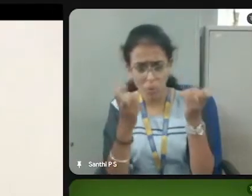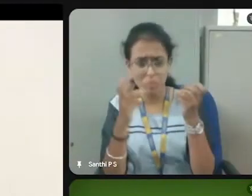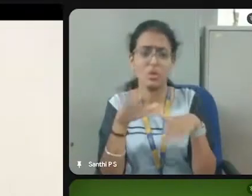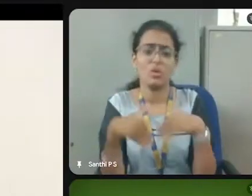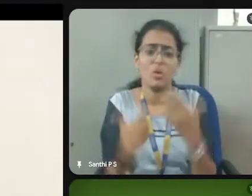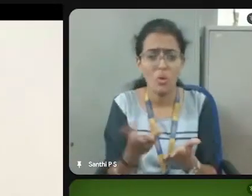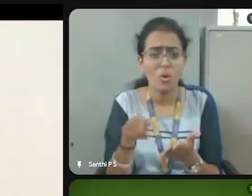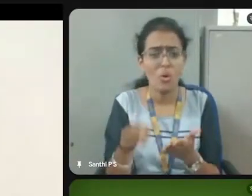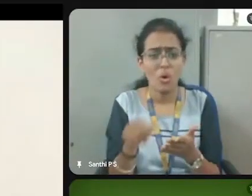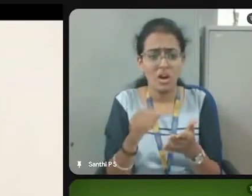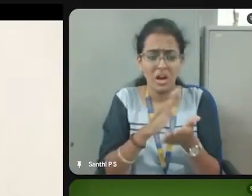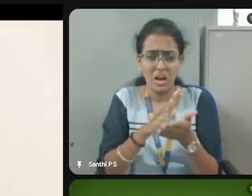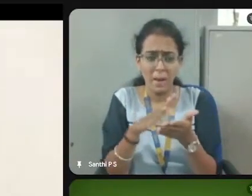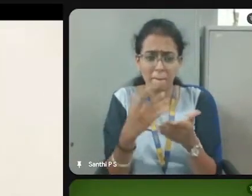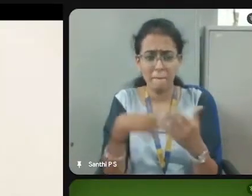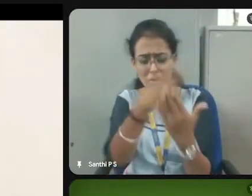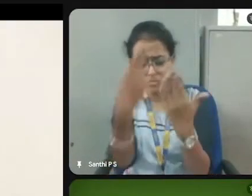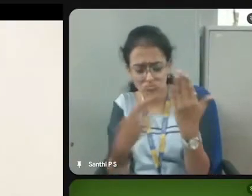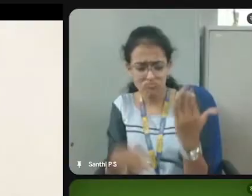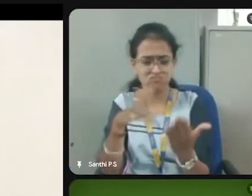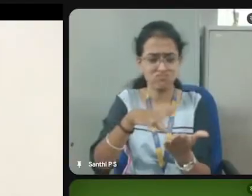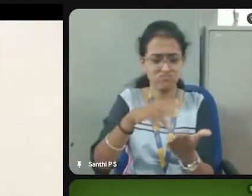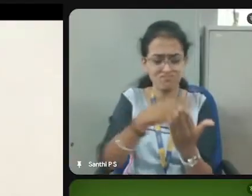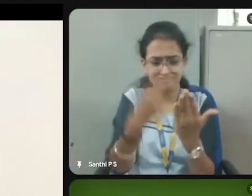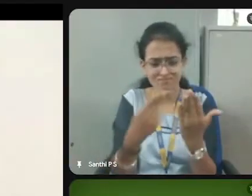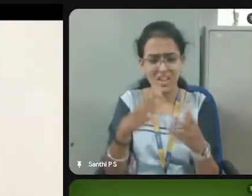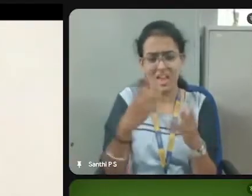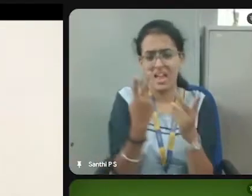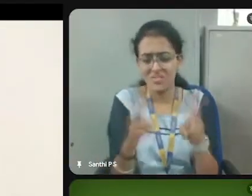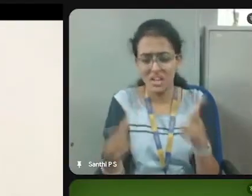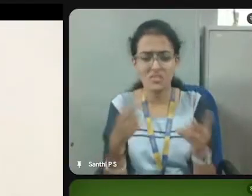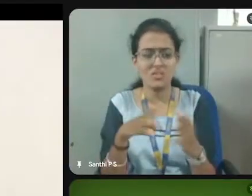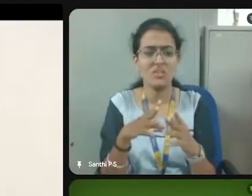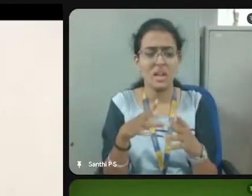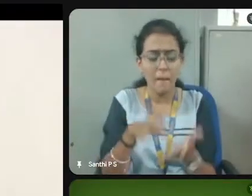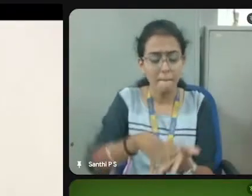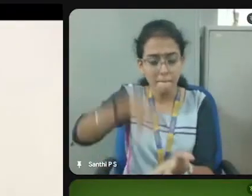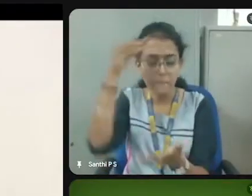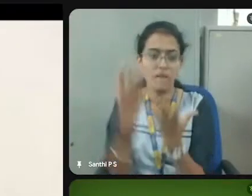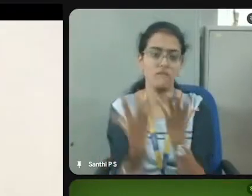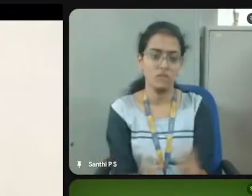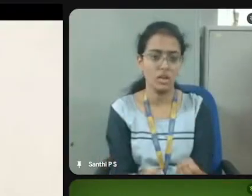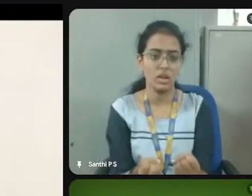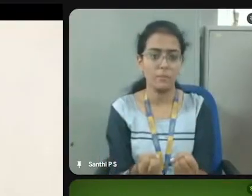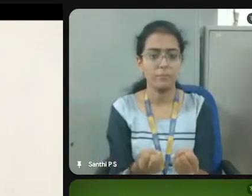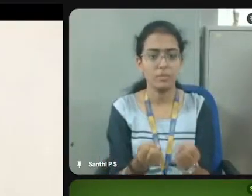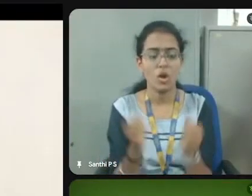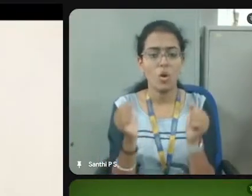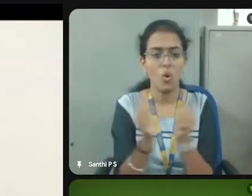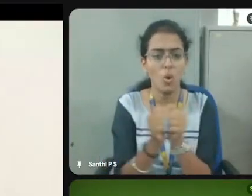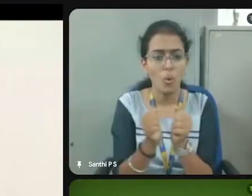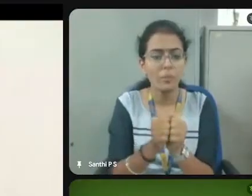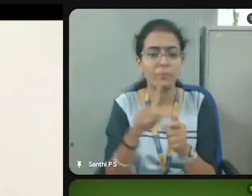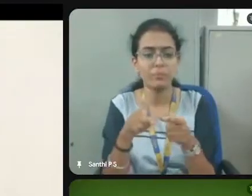പറയുന്നത് ഹോർട്ടിക്കൾച്ചർ ആവാം, പെയിന്റിങ്, ഡ്രോയിങ്, കുക്കിംഗ്, ഇങ്ങനെയുള്ള ഏതെങ്കിലും ഒരു വിഷയം അവരെടുത്ത് പഠിക്കേണ്ടതാണ്. ഒപ്പം